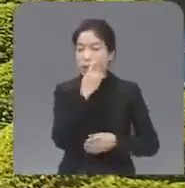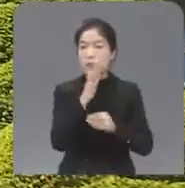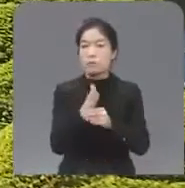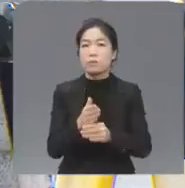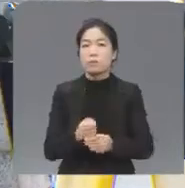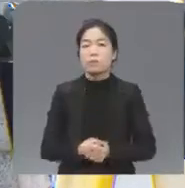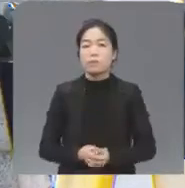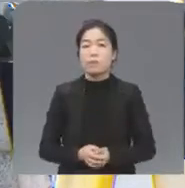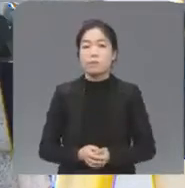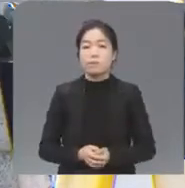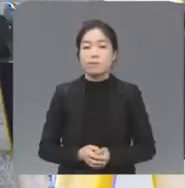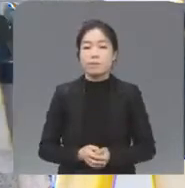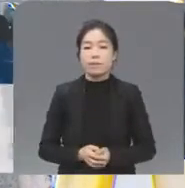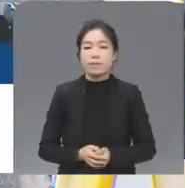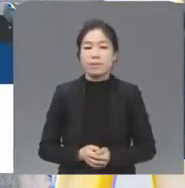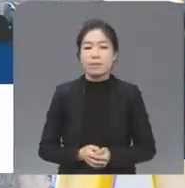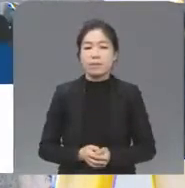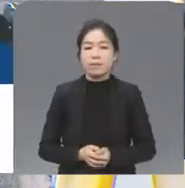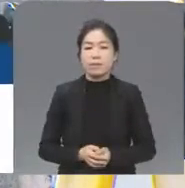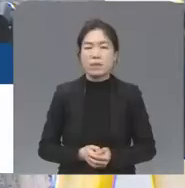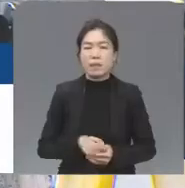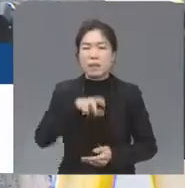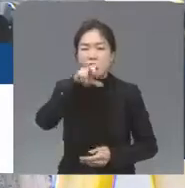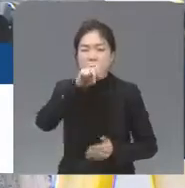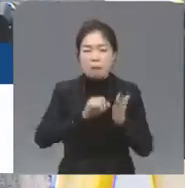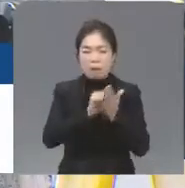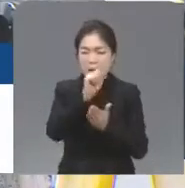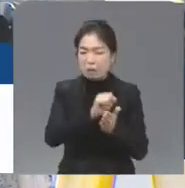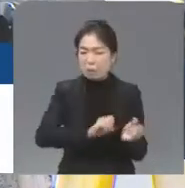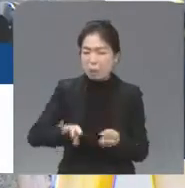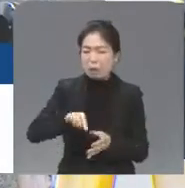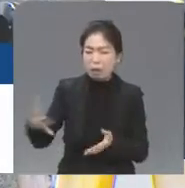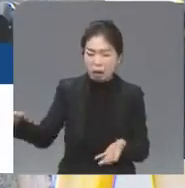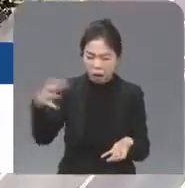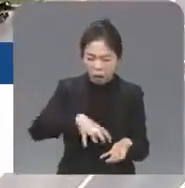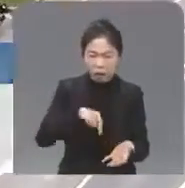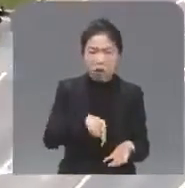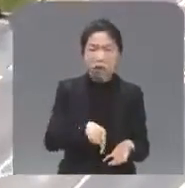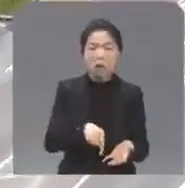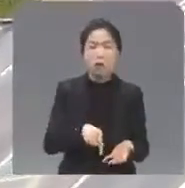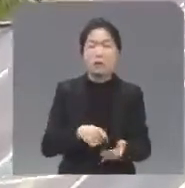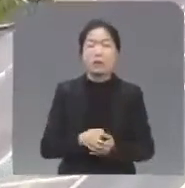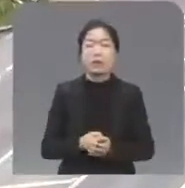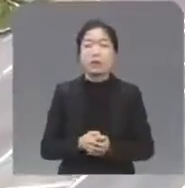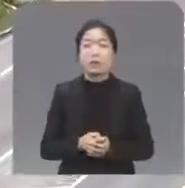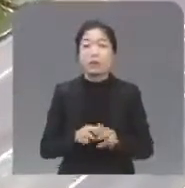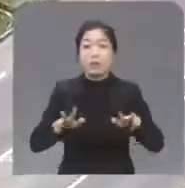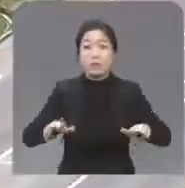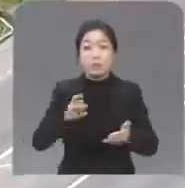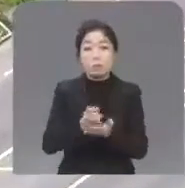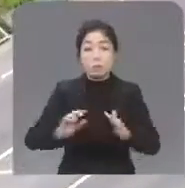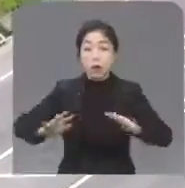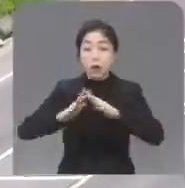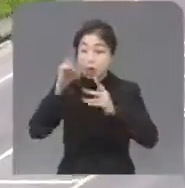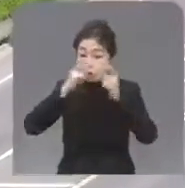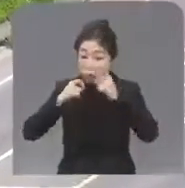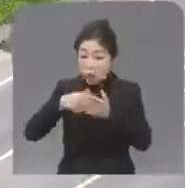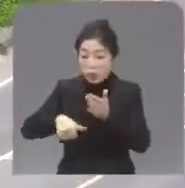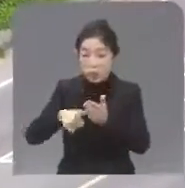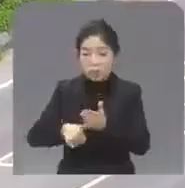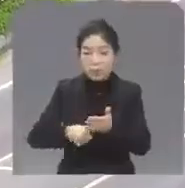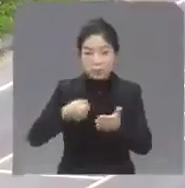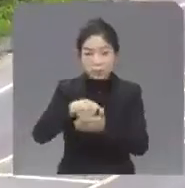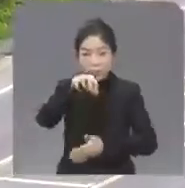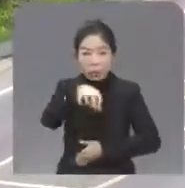밝혔습니다. 폐콘크리트라고 보시면 돼요. 좀 보이긴 하더라고요. 현행법상 건축 폐기물은